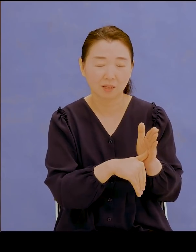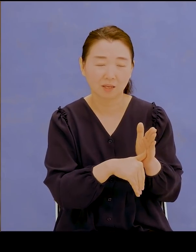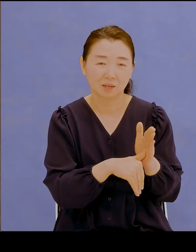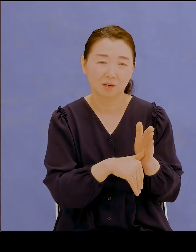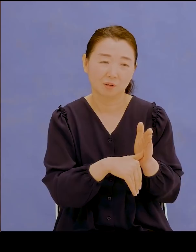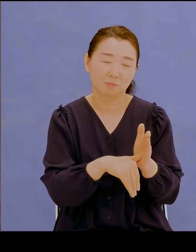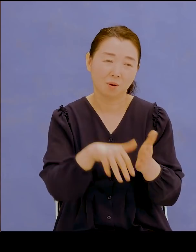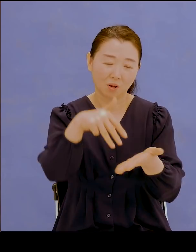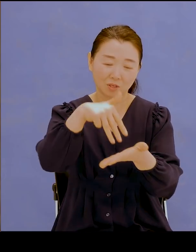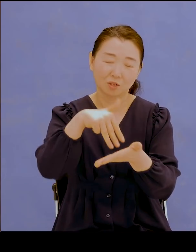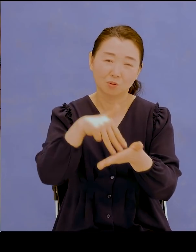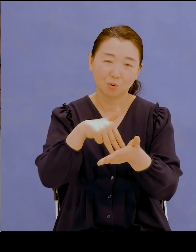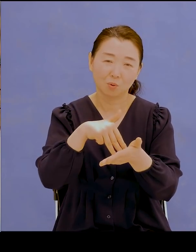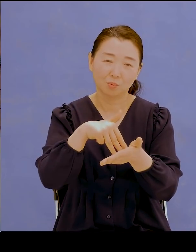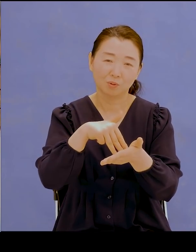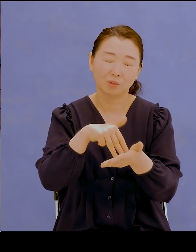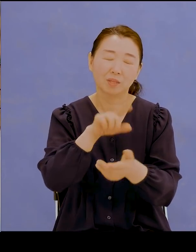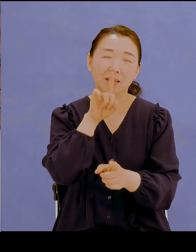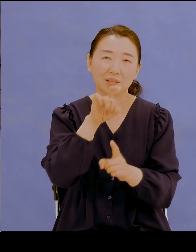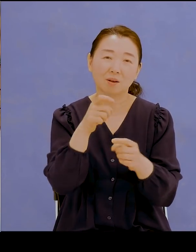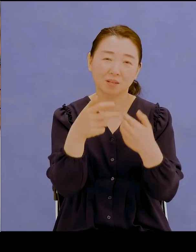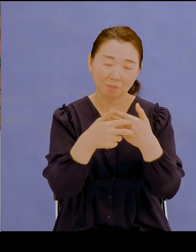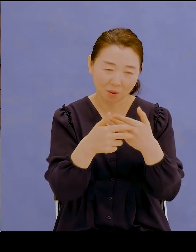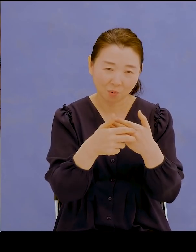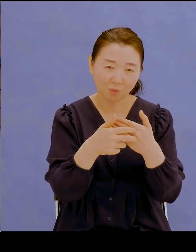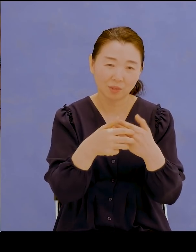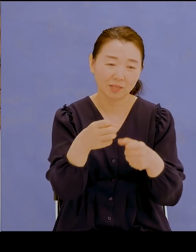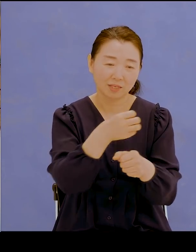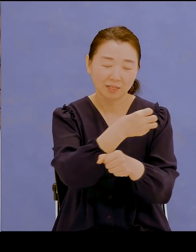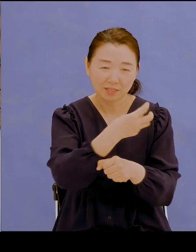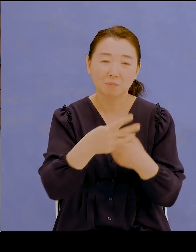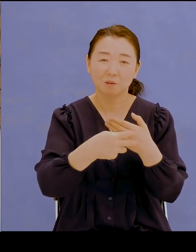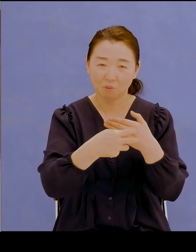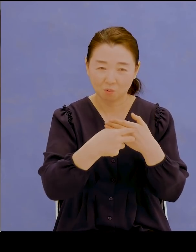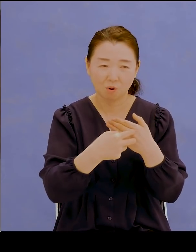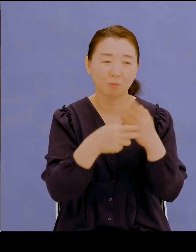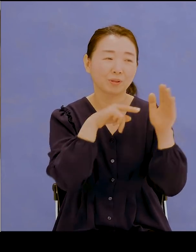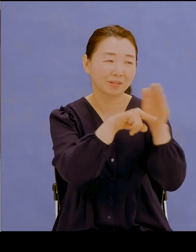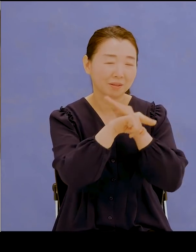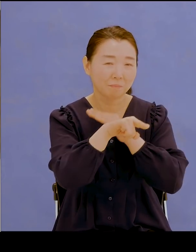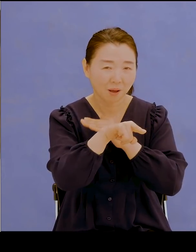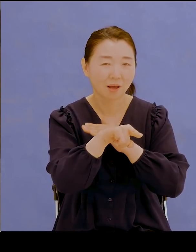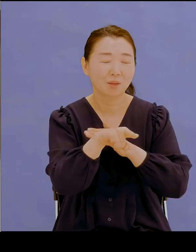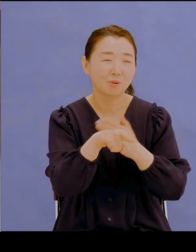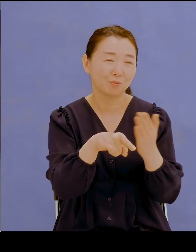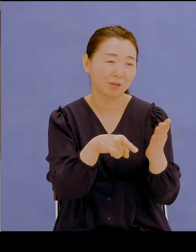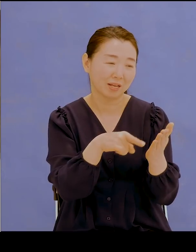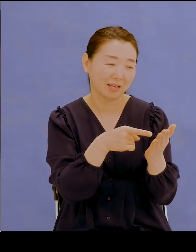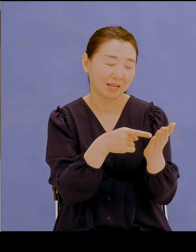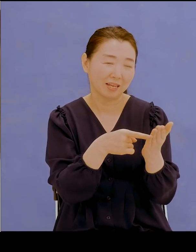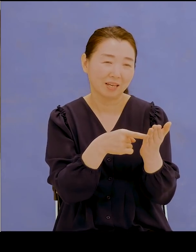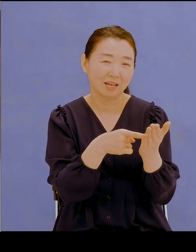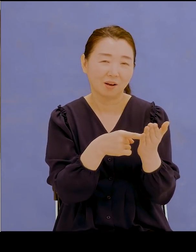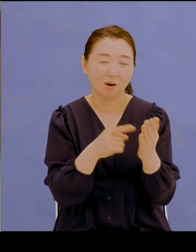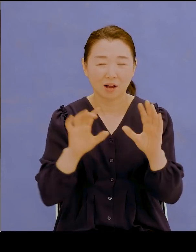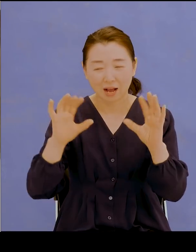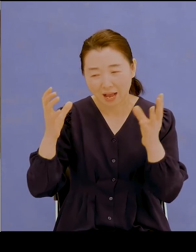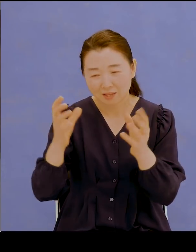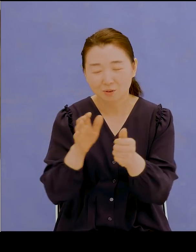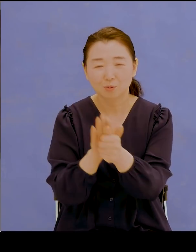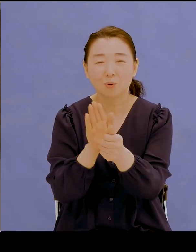신촌 세브란스와 그 삼성 서울병원에서 저희가 이제 찾아가가지고 이런 거를 하려고 하는데 좀